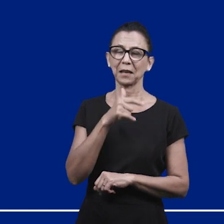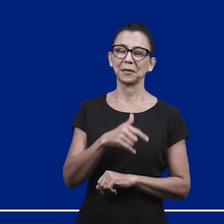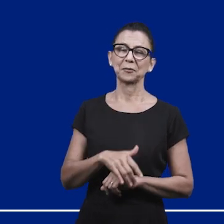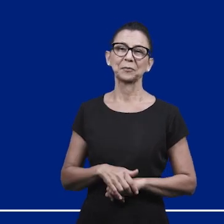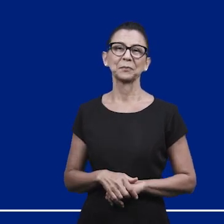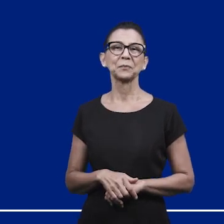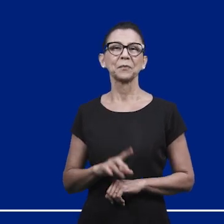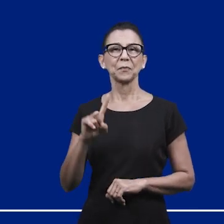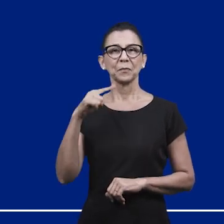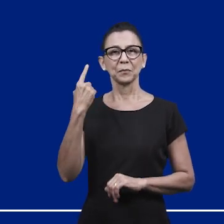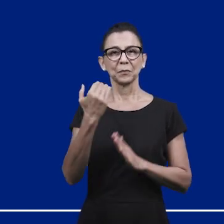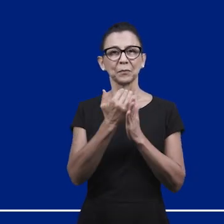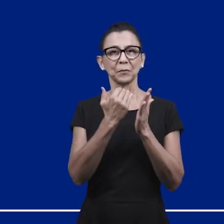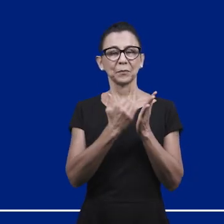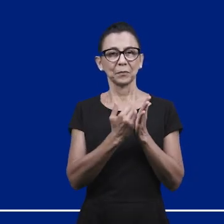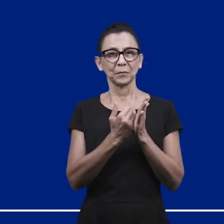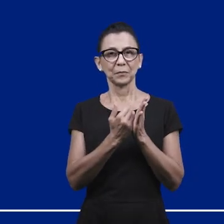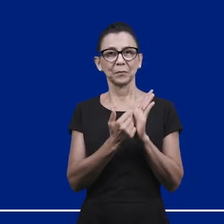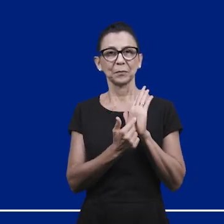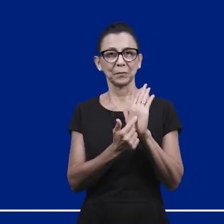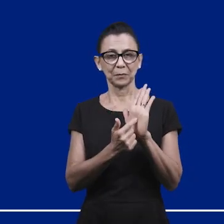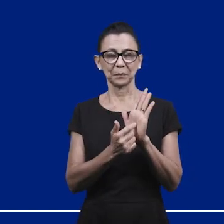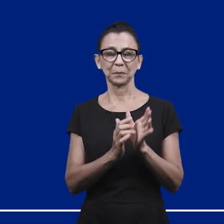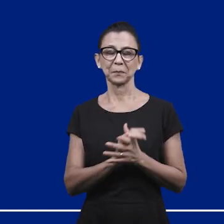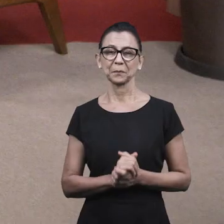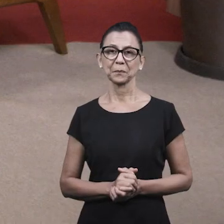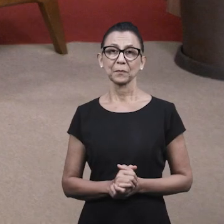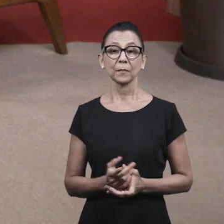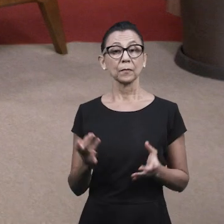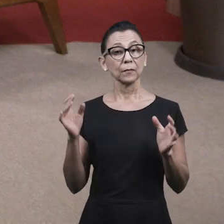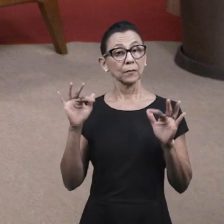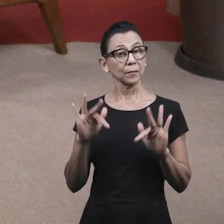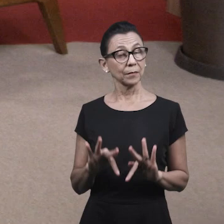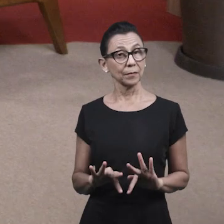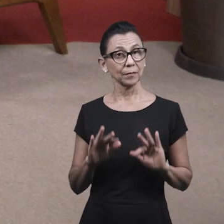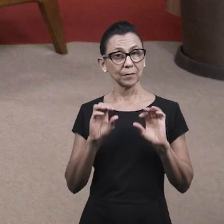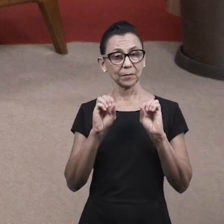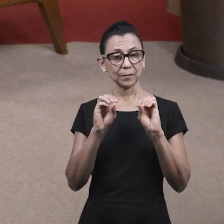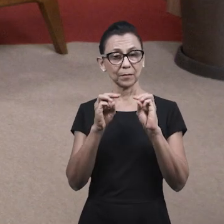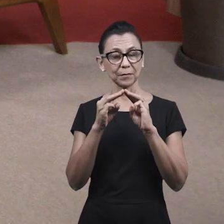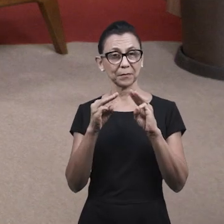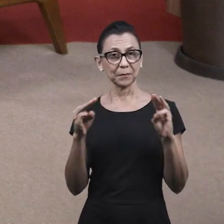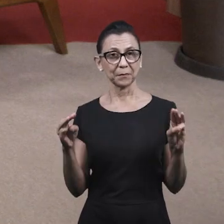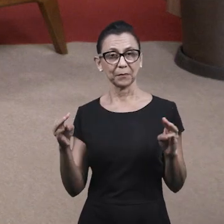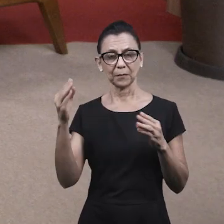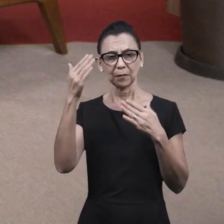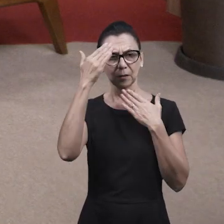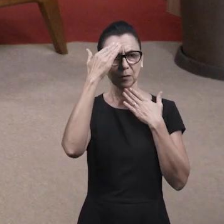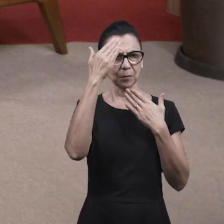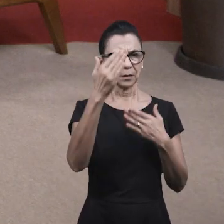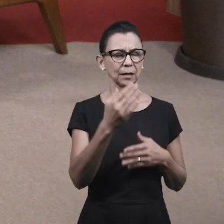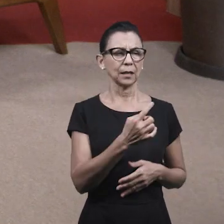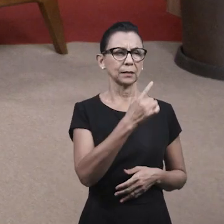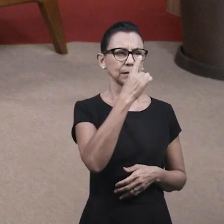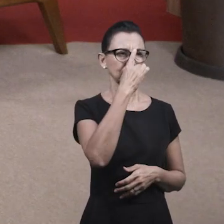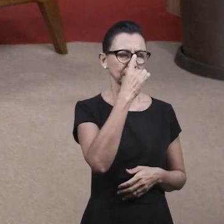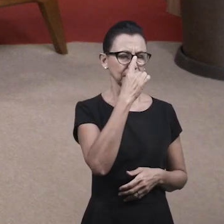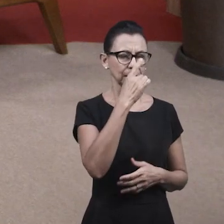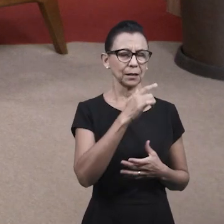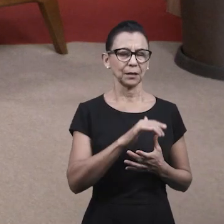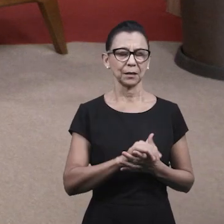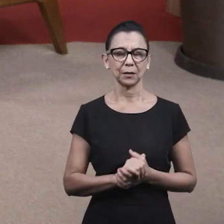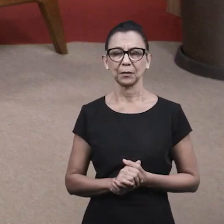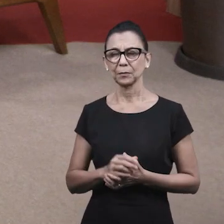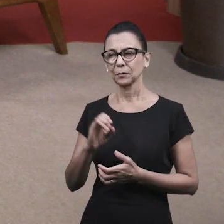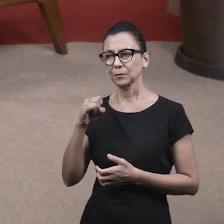apporter ici le prochain programme. Nous arrivons ainsi à la fin de la leçon de Manaïm. Daniel, merci pour votre participation. Josias, merci